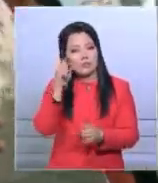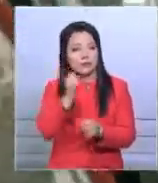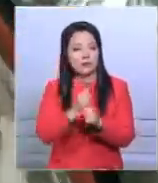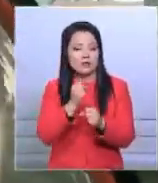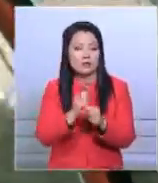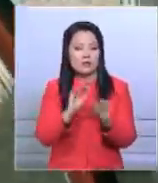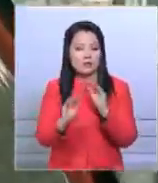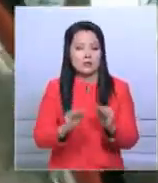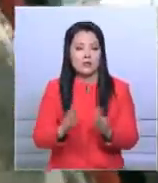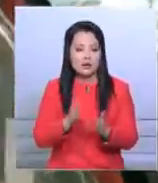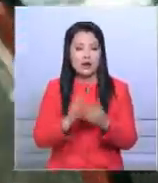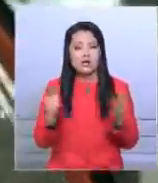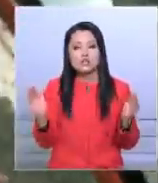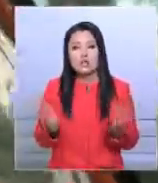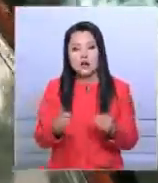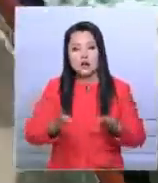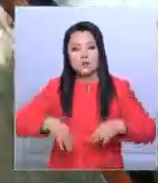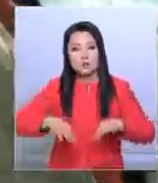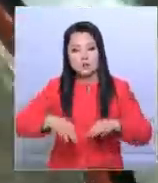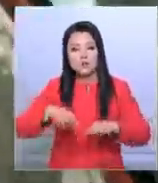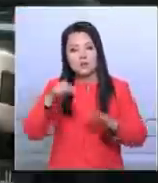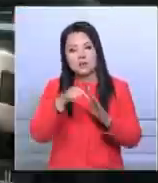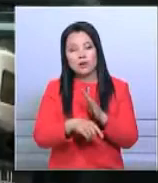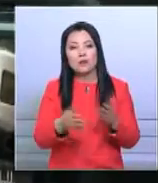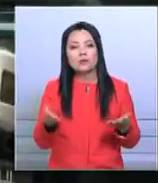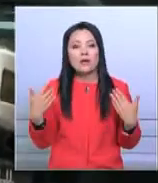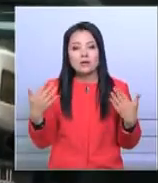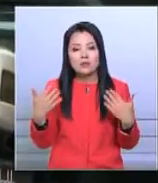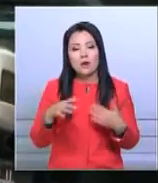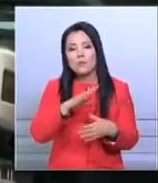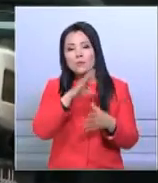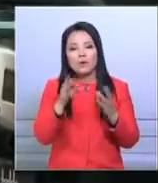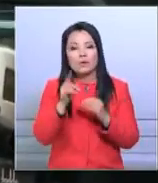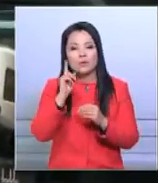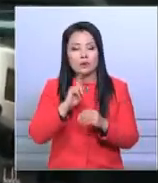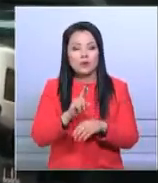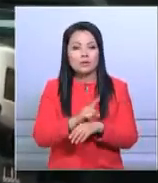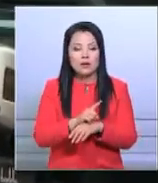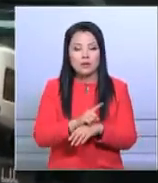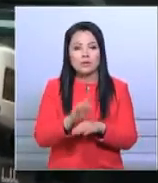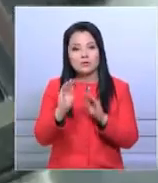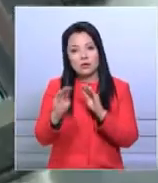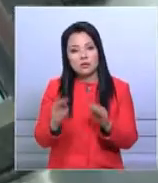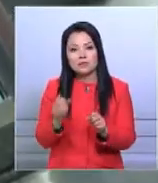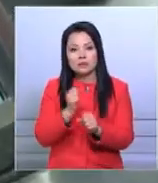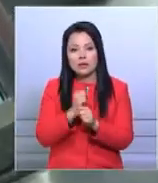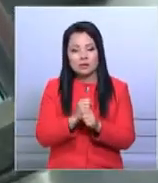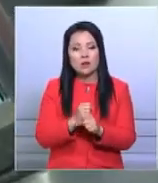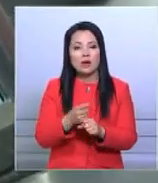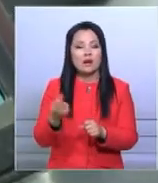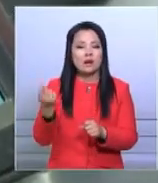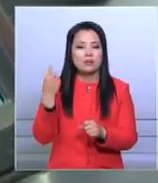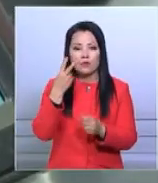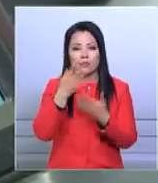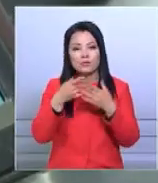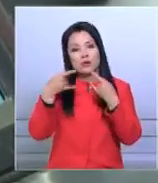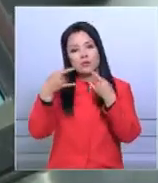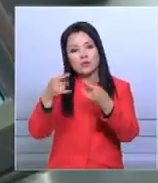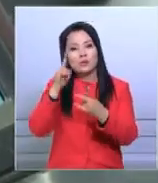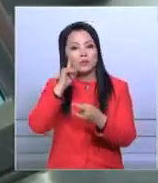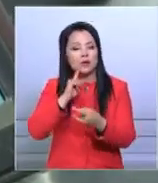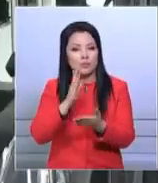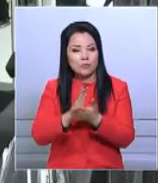істейміз. Шағын көліктің ішкі салонында салқында тұрғыштан бастап барлық қондырғылар орнатылған. Тіпті артқы жағын көрсетіп тұратын мониторы да